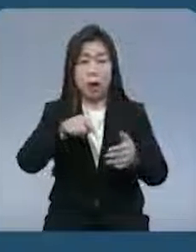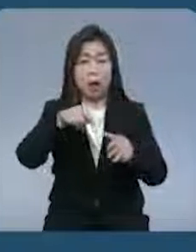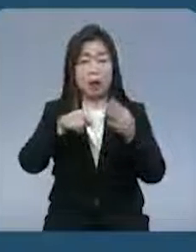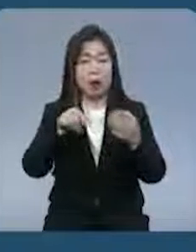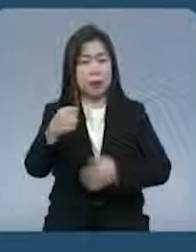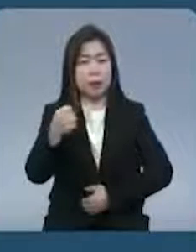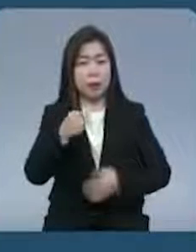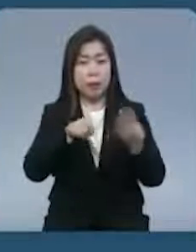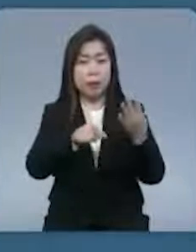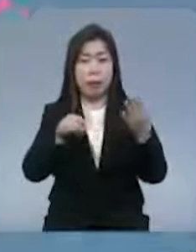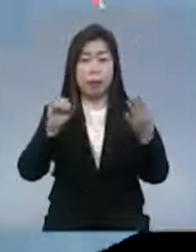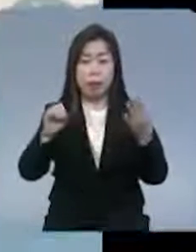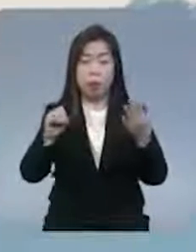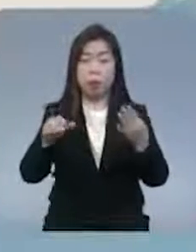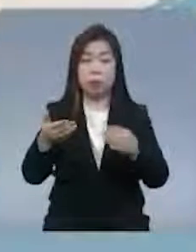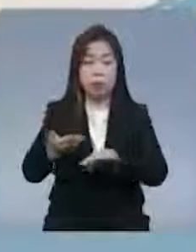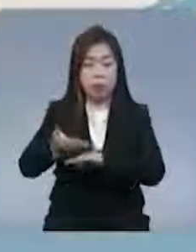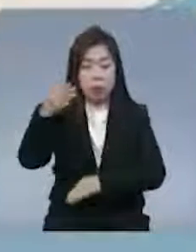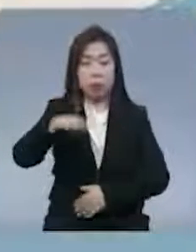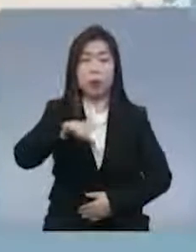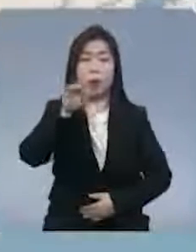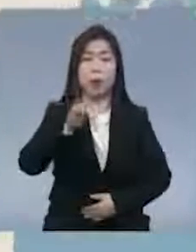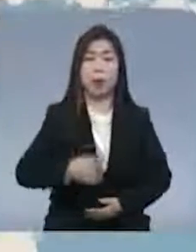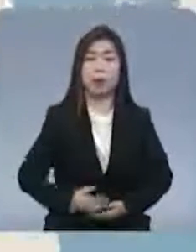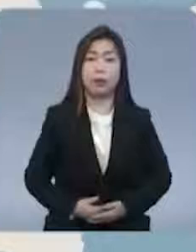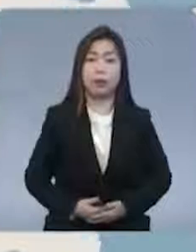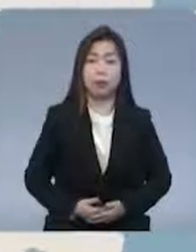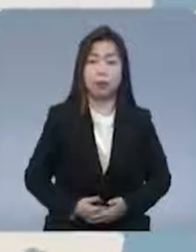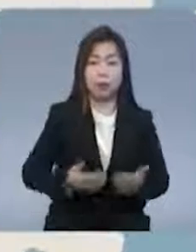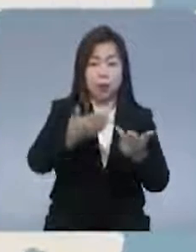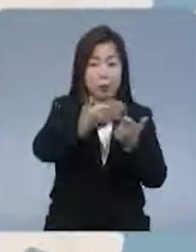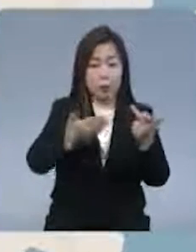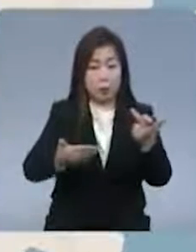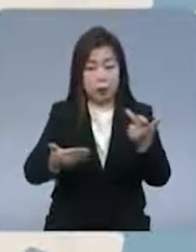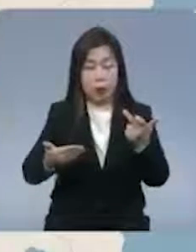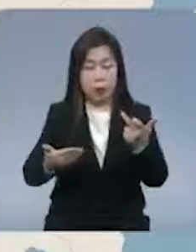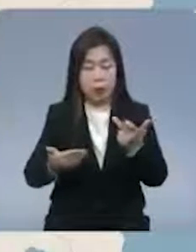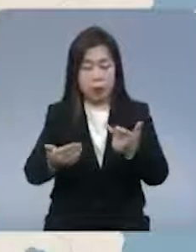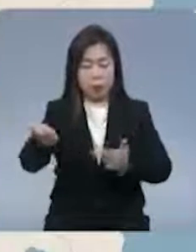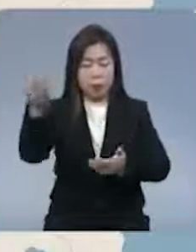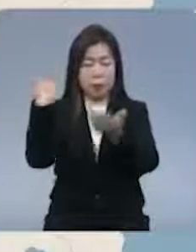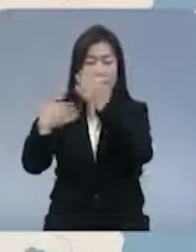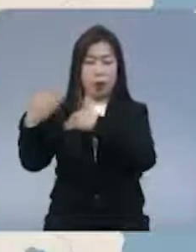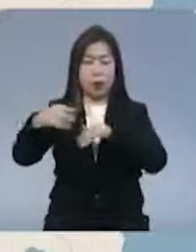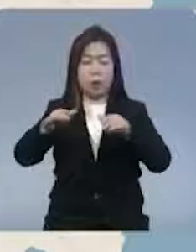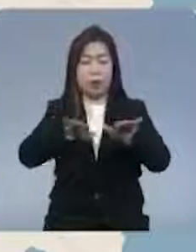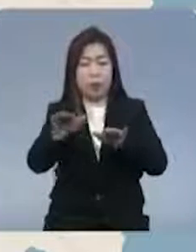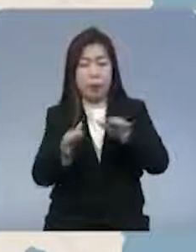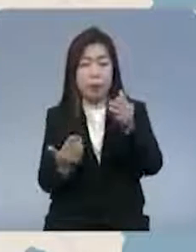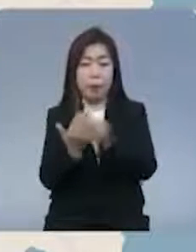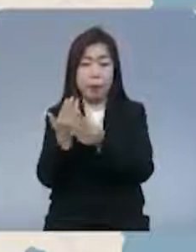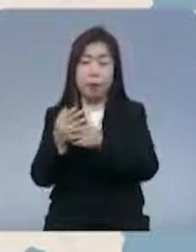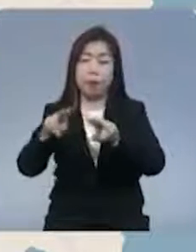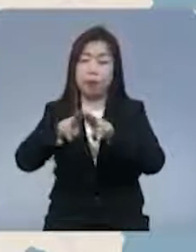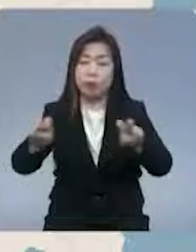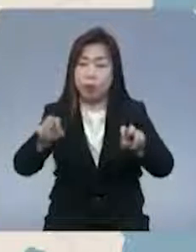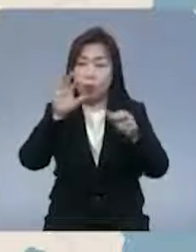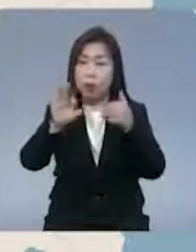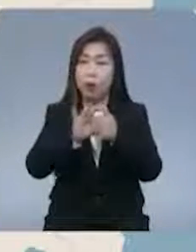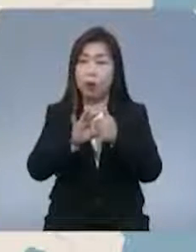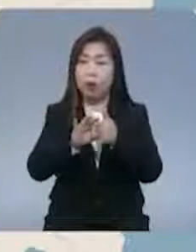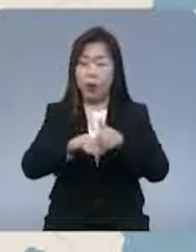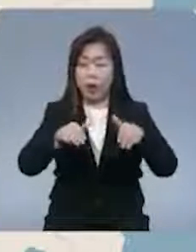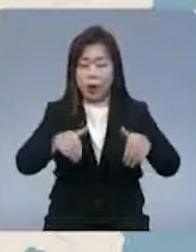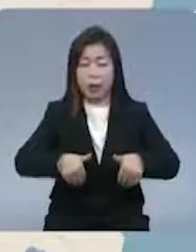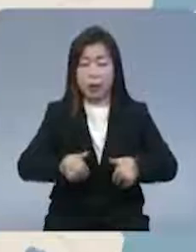untuk pertama kalinya hingga saat ini gempa bumi berkekuatan lebih dari 3,0 skala Richter telah terjadi sebanyak tujuh kali di